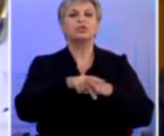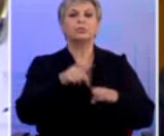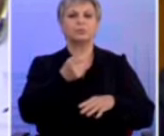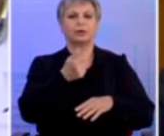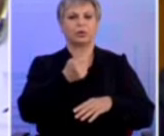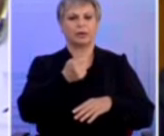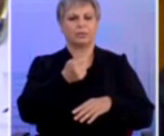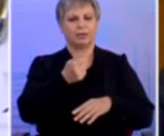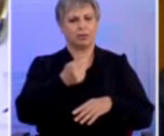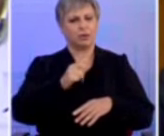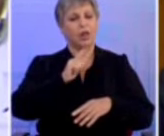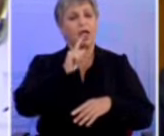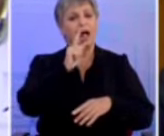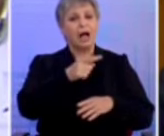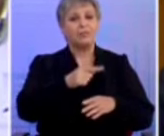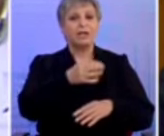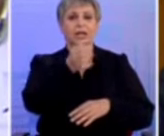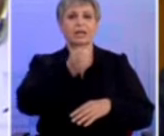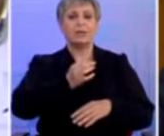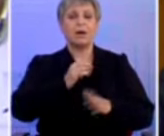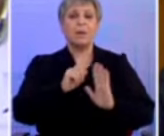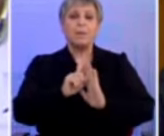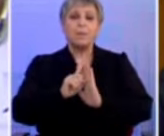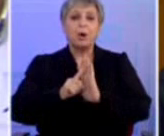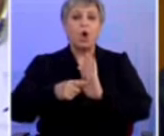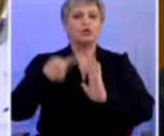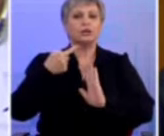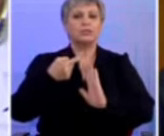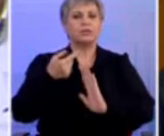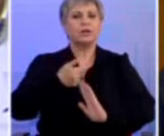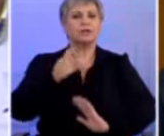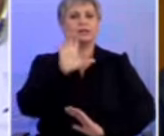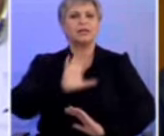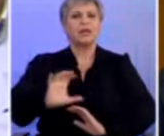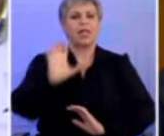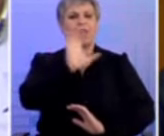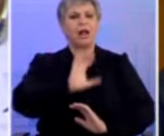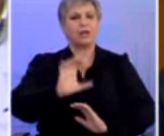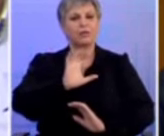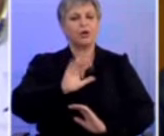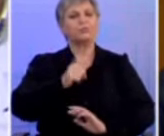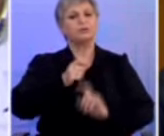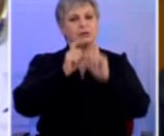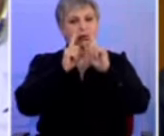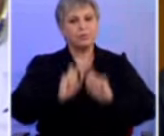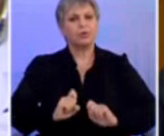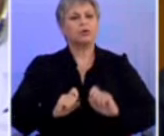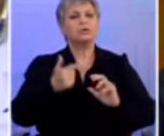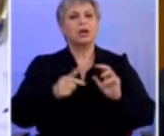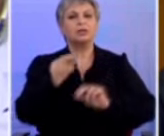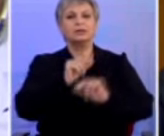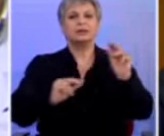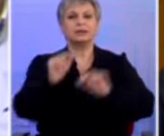ότι είναι η πρώτη φορά που πλέον οι Ευρωπαίοι είναι αναγκασμένοι να συζητήσουν την απομείωση χρέους.